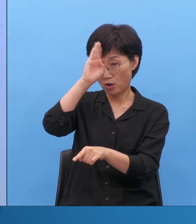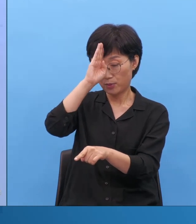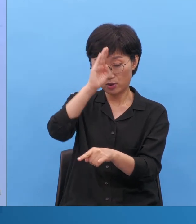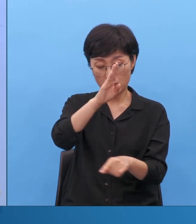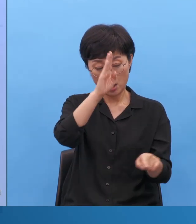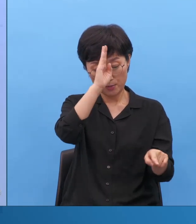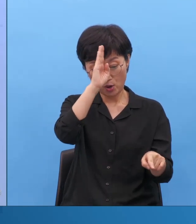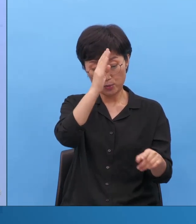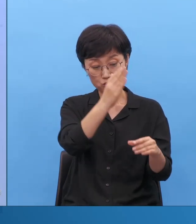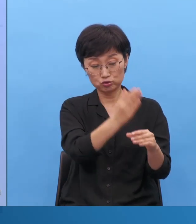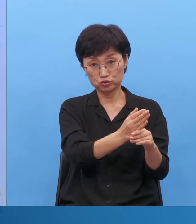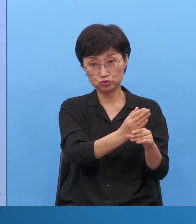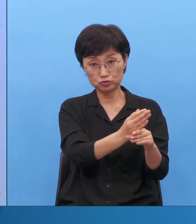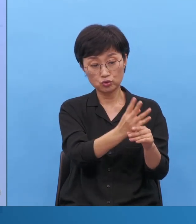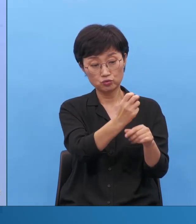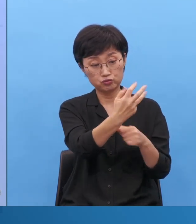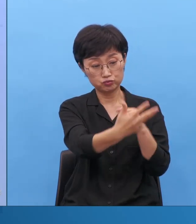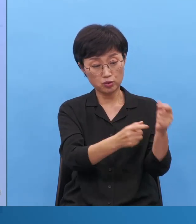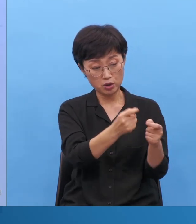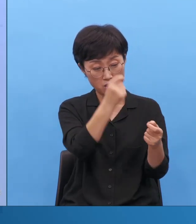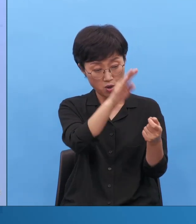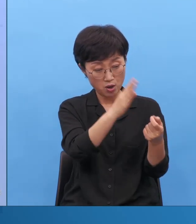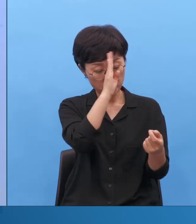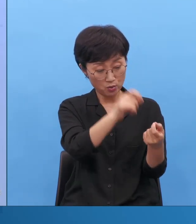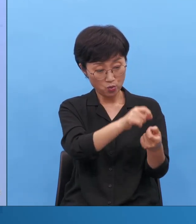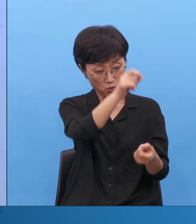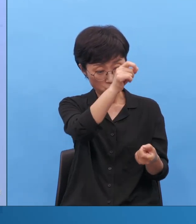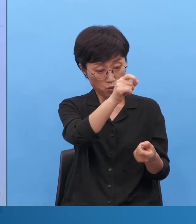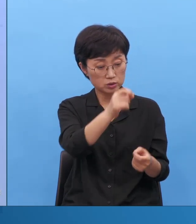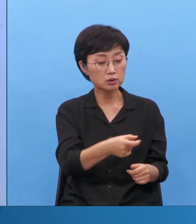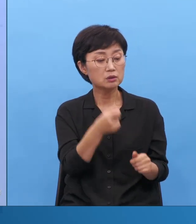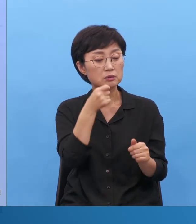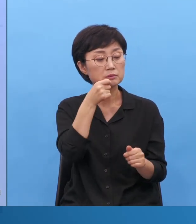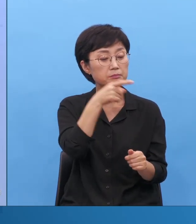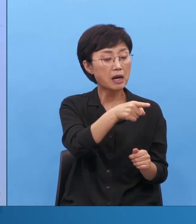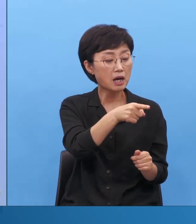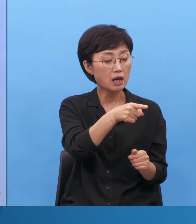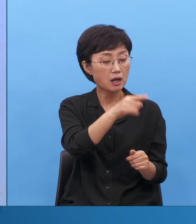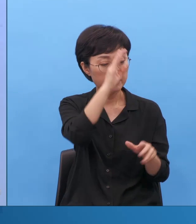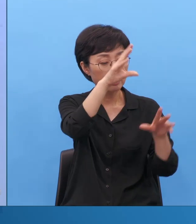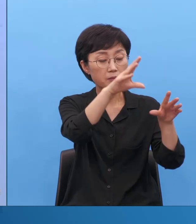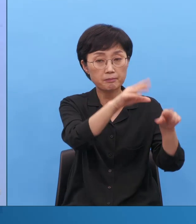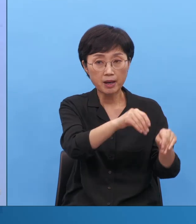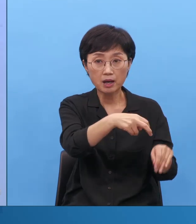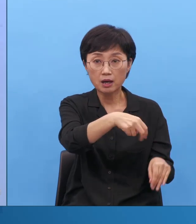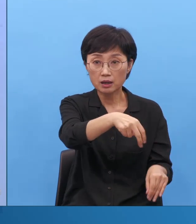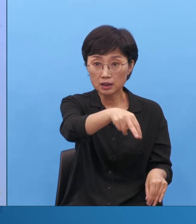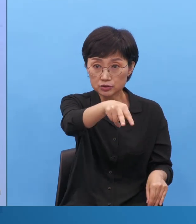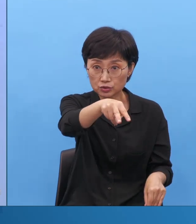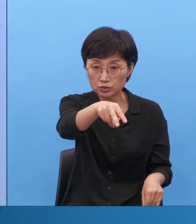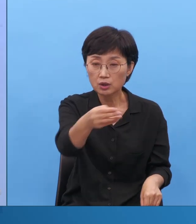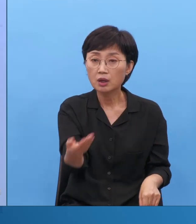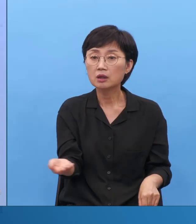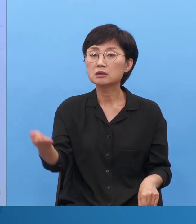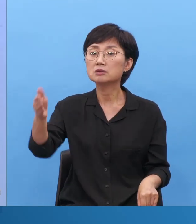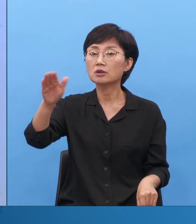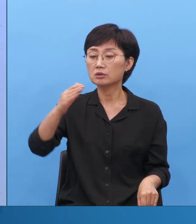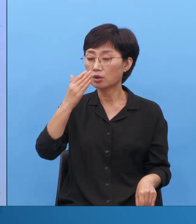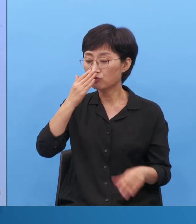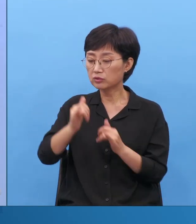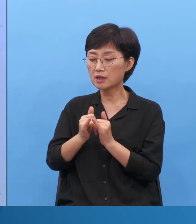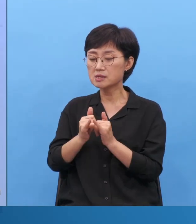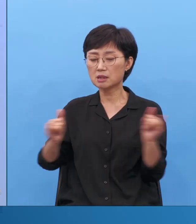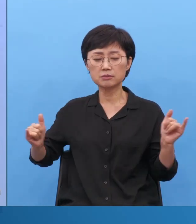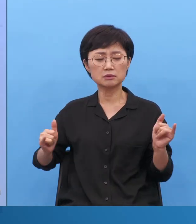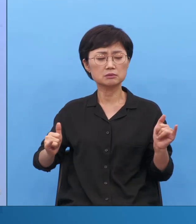몸을 못 쓴 사람이 침상을 들고 갔는데 그날이 안식일이라 왜 짐 들고 갔느냐 이거야. Now we see this is so funny that Christians, if you're not careful, you can be